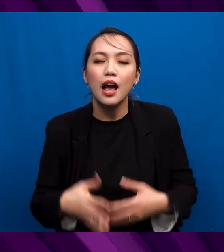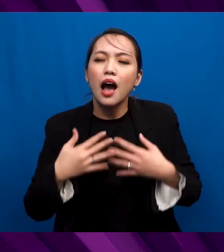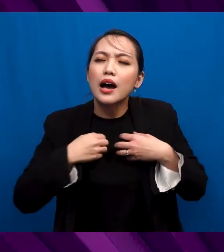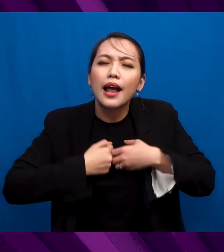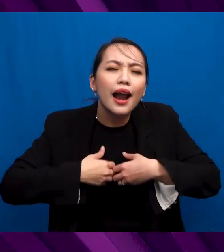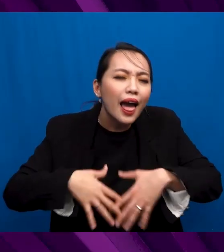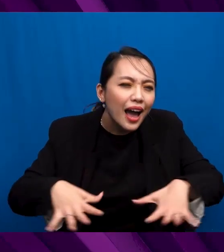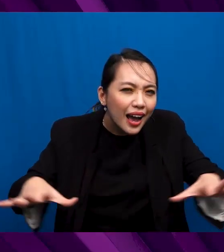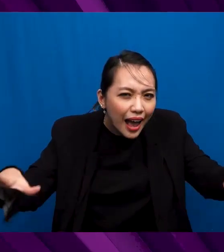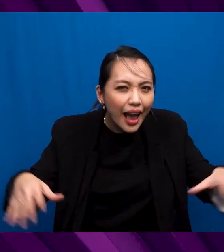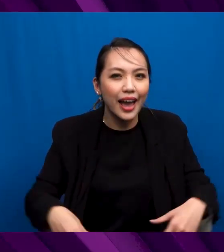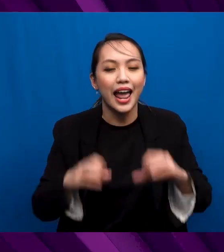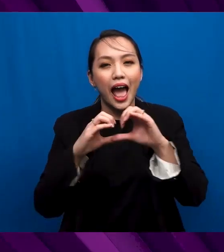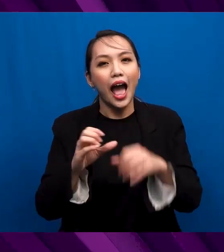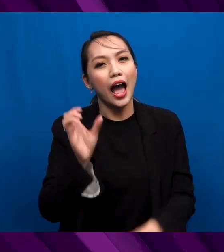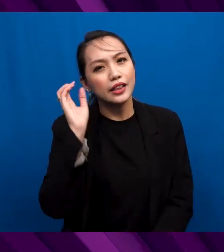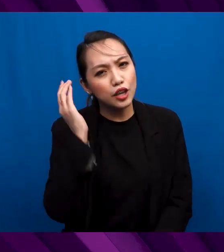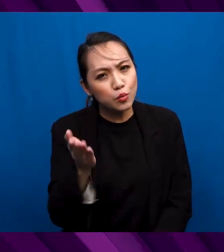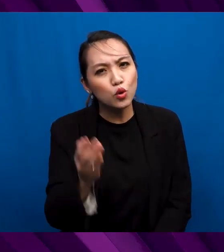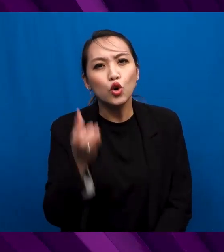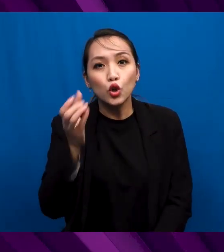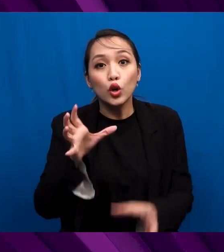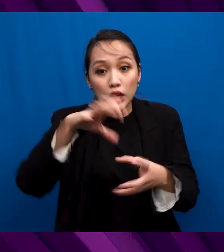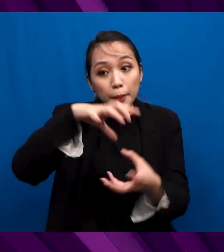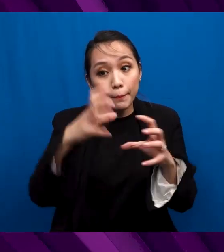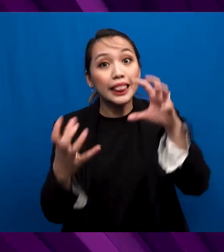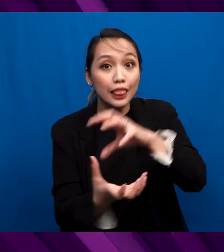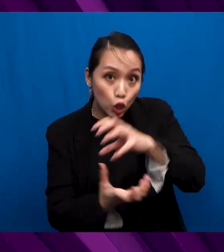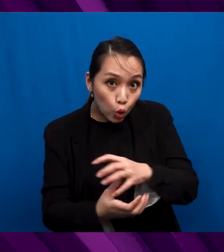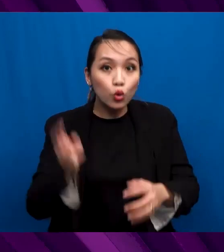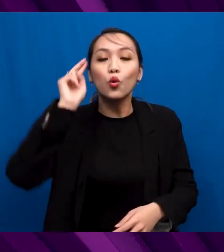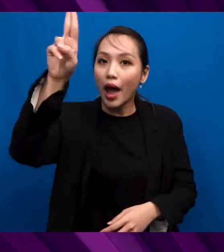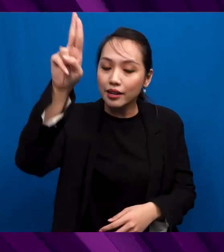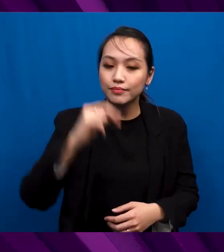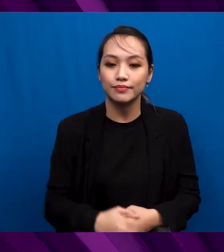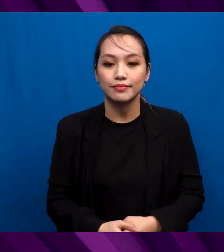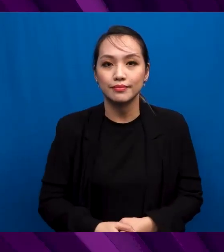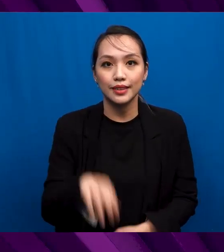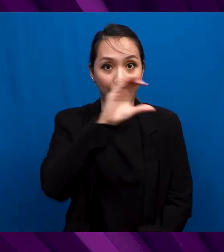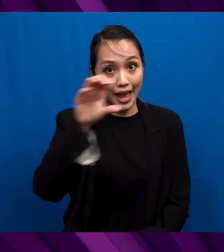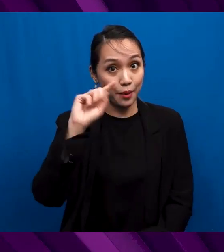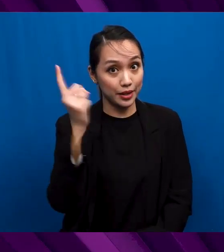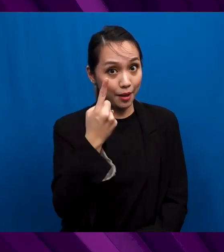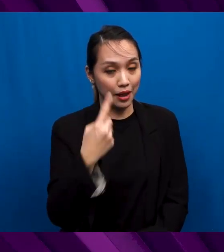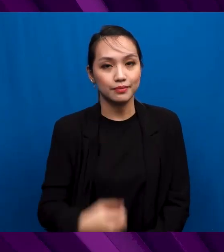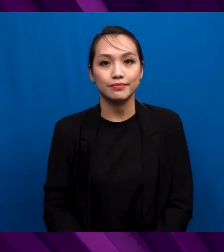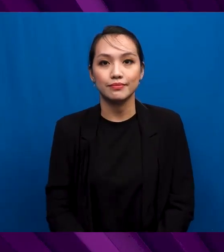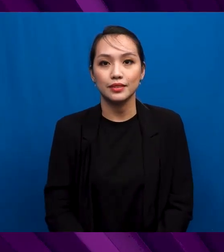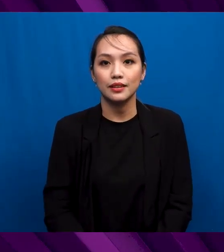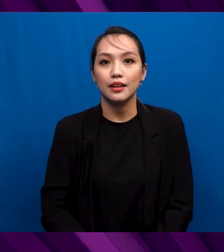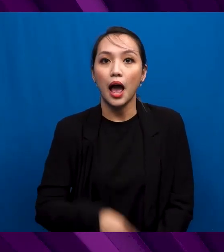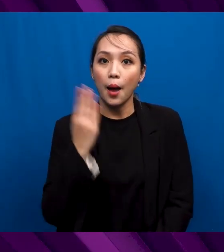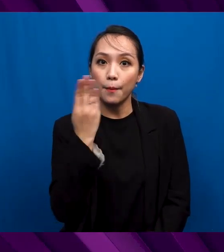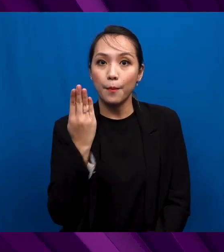untuk dibentuk oleh Dia. Kita lompat langsung ayat 6, berkat pertama. Ada 4 putra Yakub yang saya